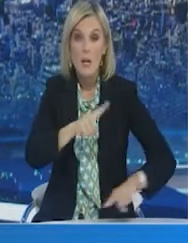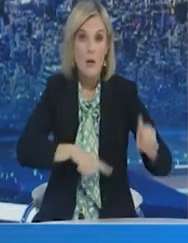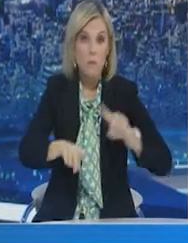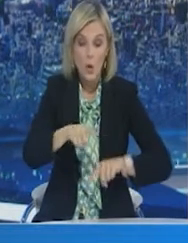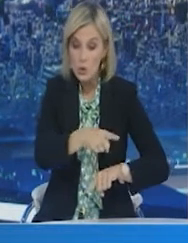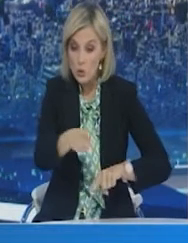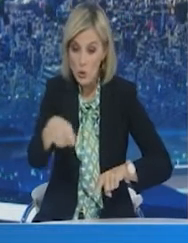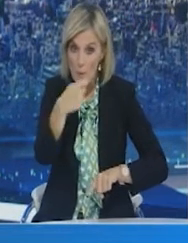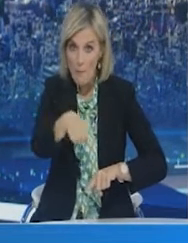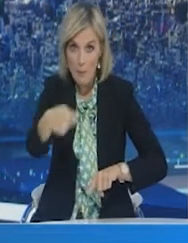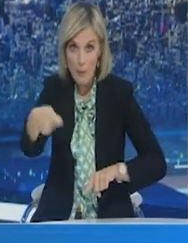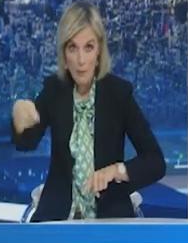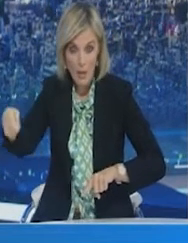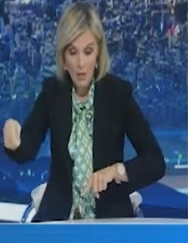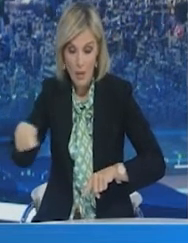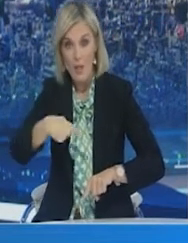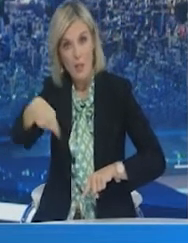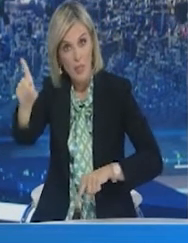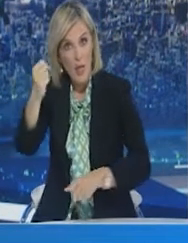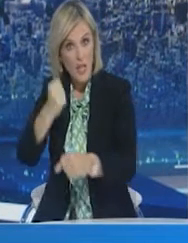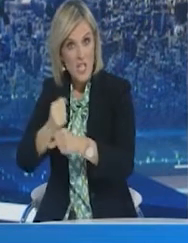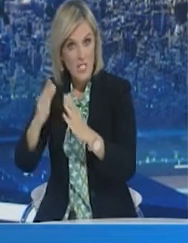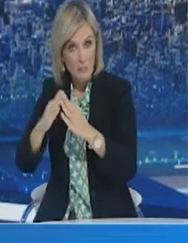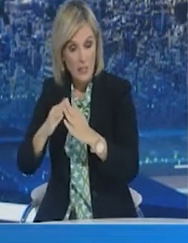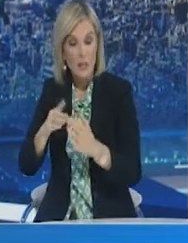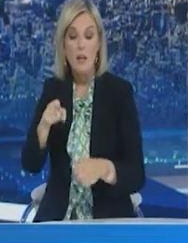καταβληθέντος. Ενώ όσοι τεθούν σε αναστολή εργασίας,